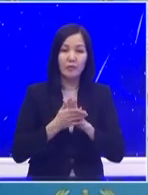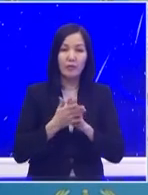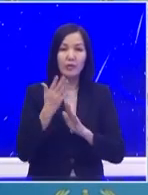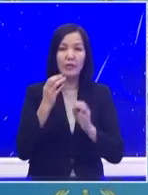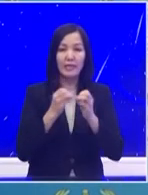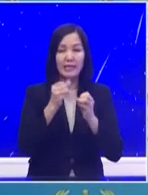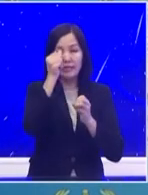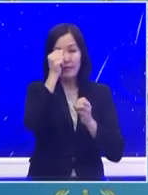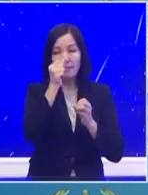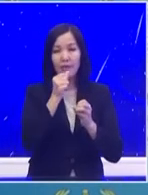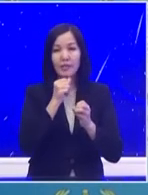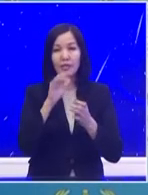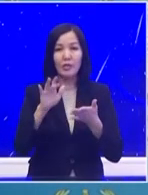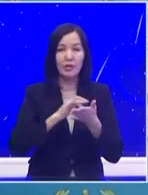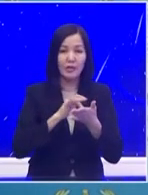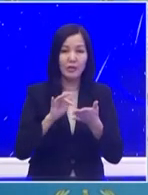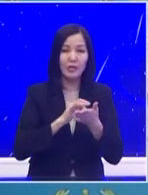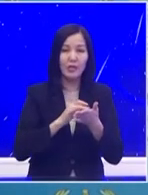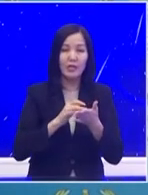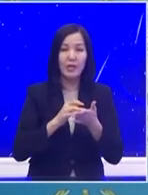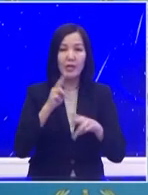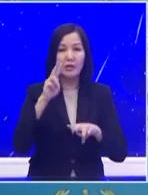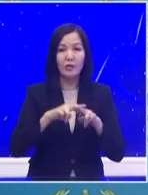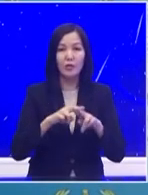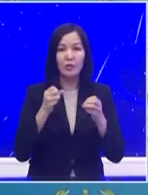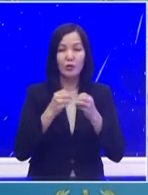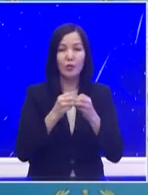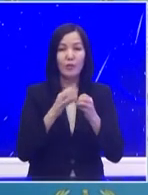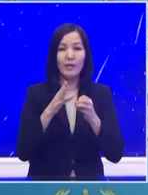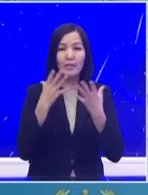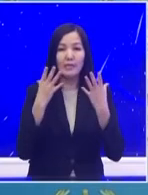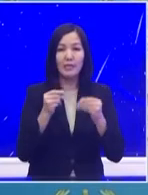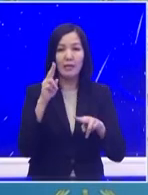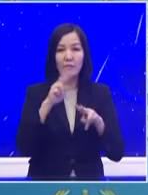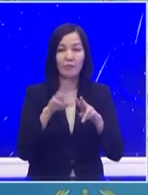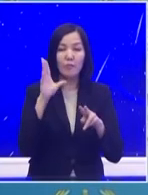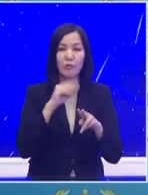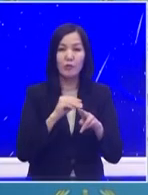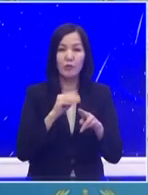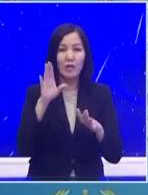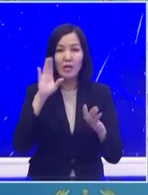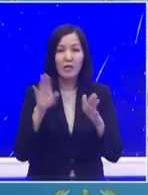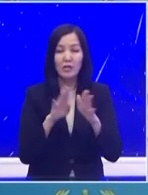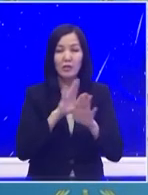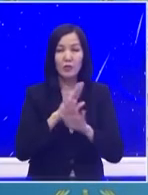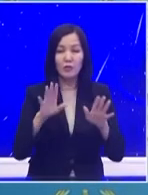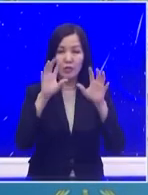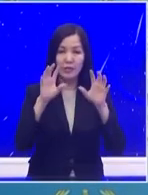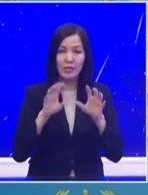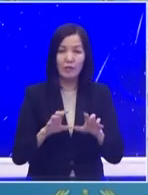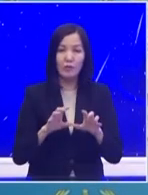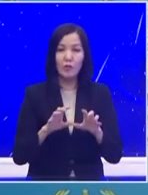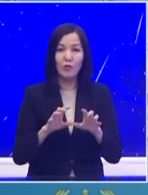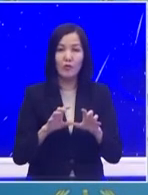месячных расчетных показателей либо административный арест на срок до 15 суток. Неповиновение законному требованию или